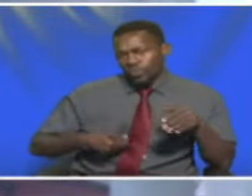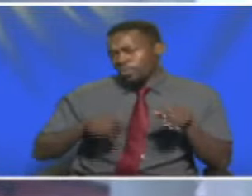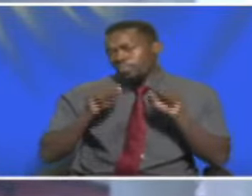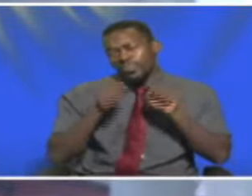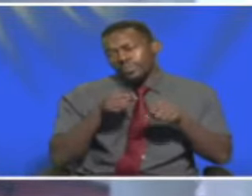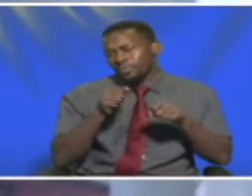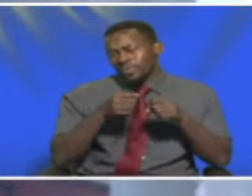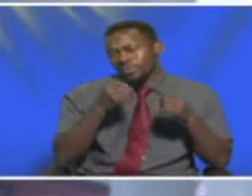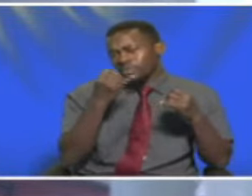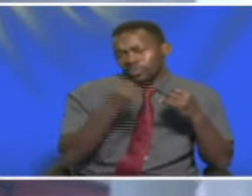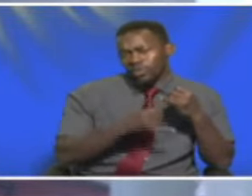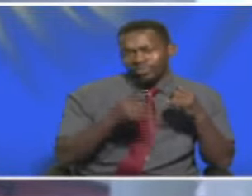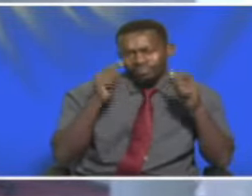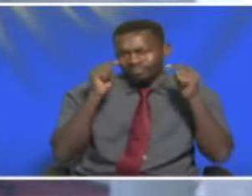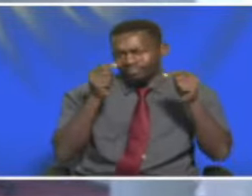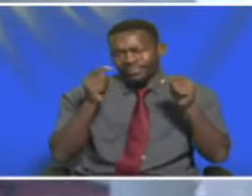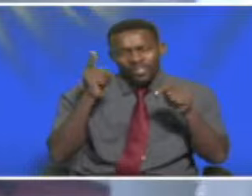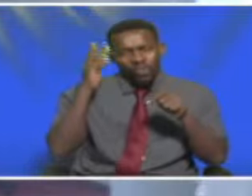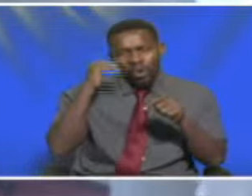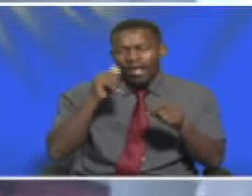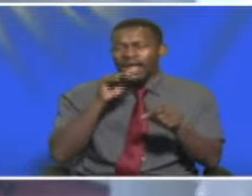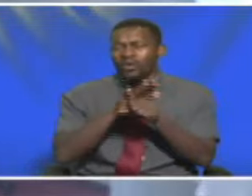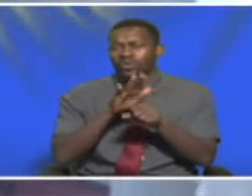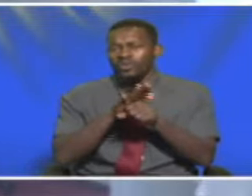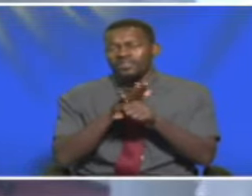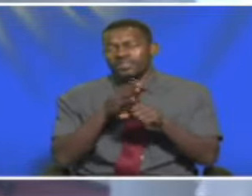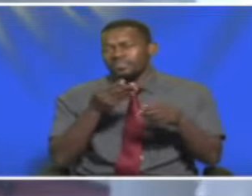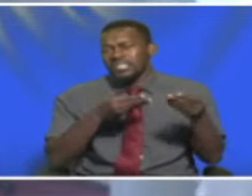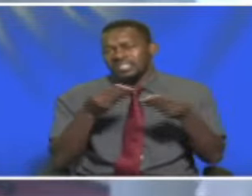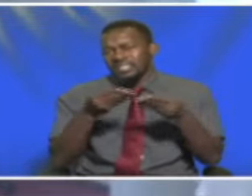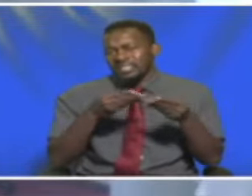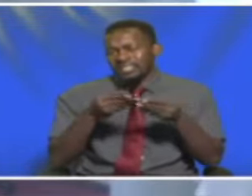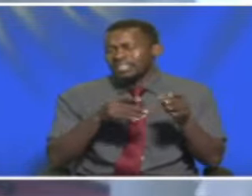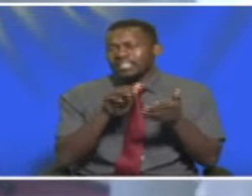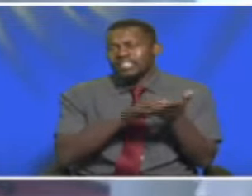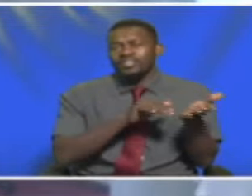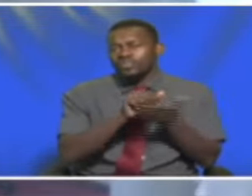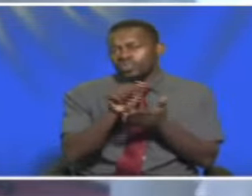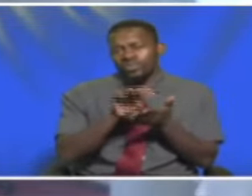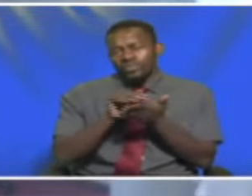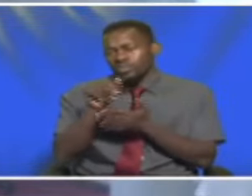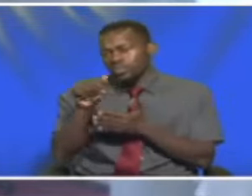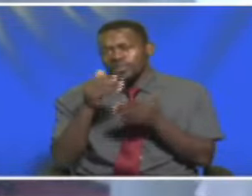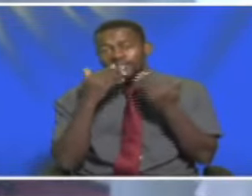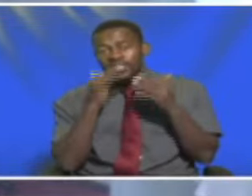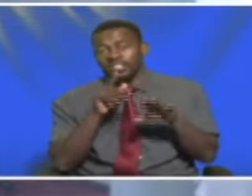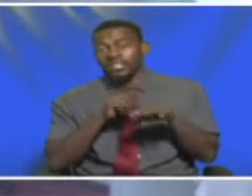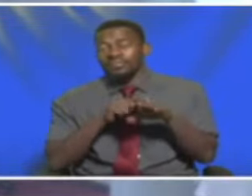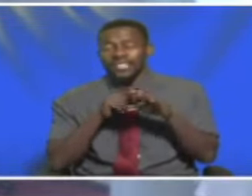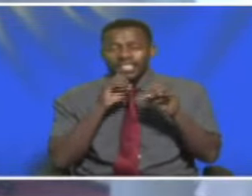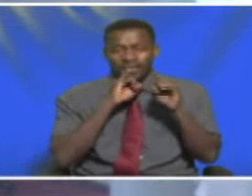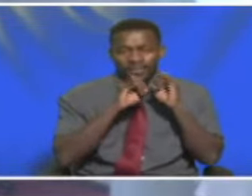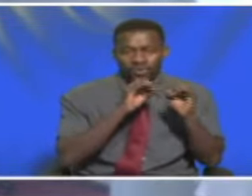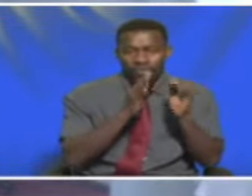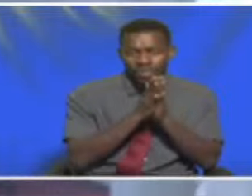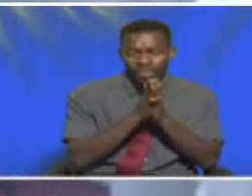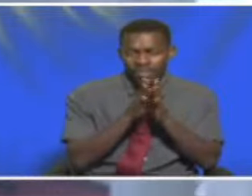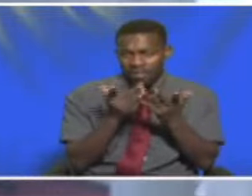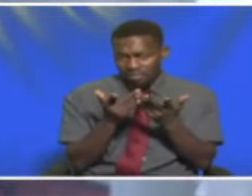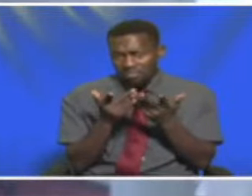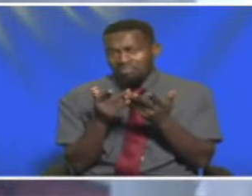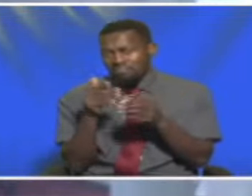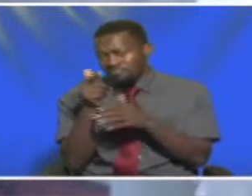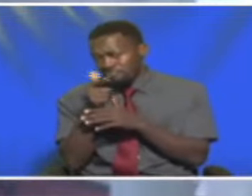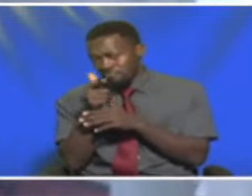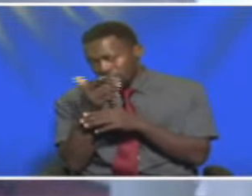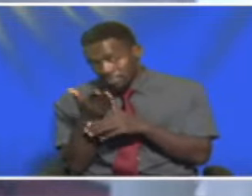maandamano hayo yamechangia pakubwa kuharibika kwa biashara na pia uporaji wa mali. Wakizungumza na wanahabari, wafanyabiashara hao wamewapongeza